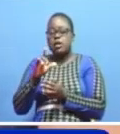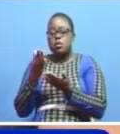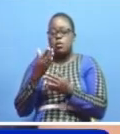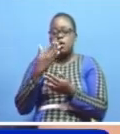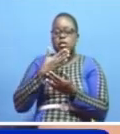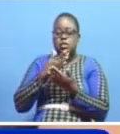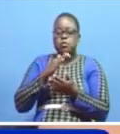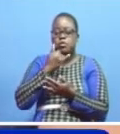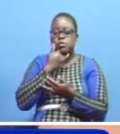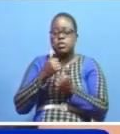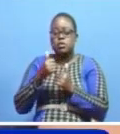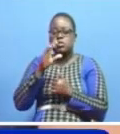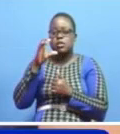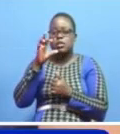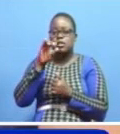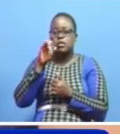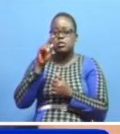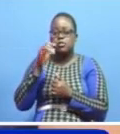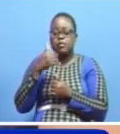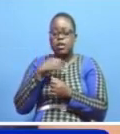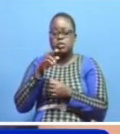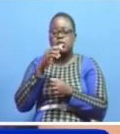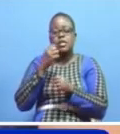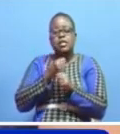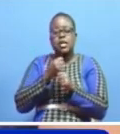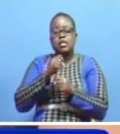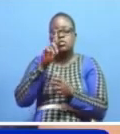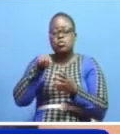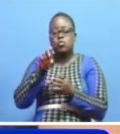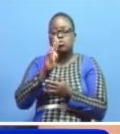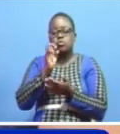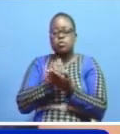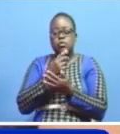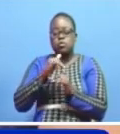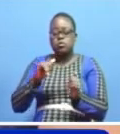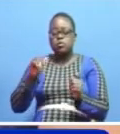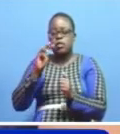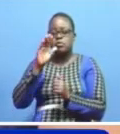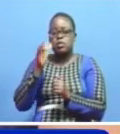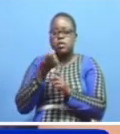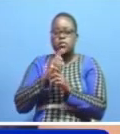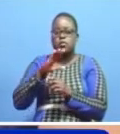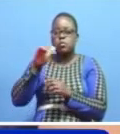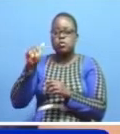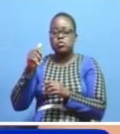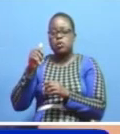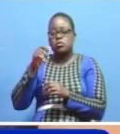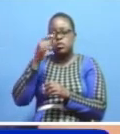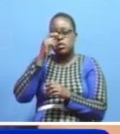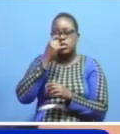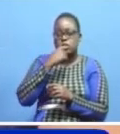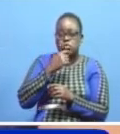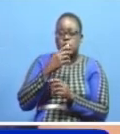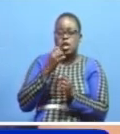mwema mavitio ala Ghristopher ukonanw'a na mone utume imuthuku wa visi pamwe na kwaan’ya amemba mbunge ya kaunti ya Kitui na mwondo